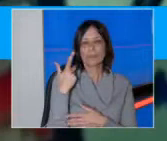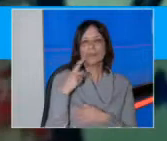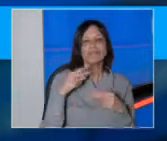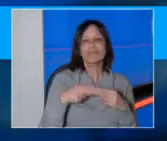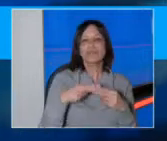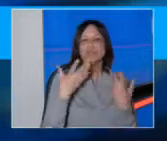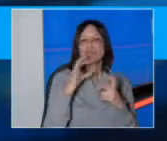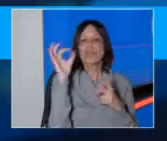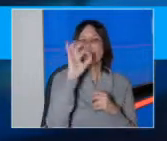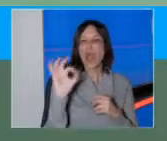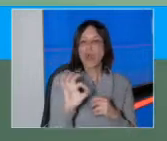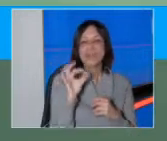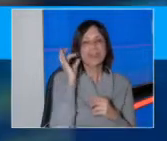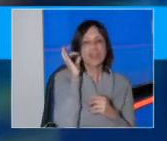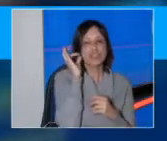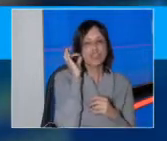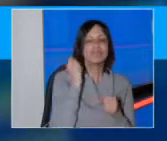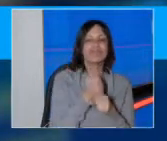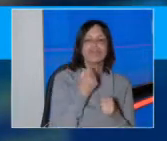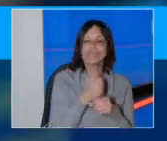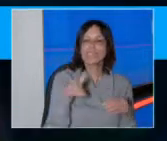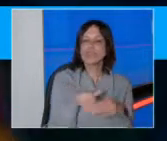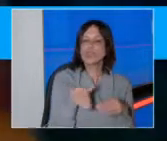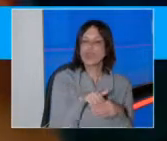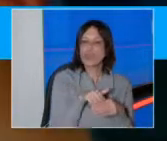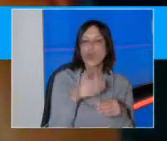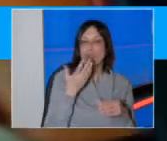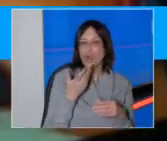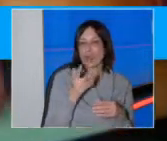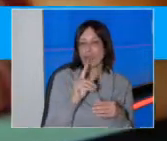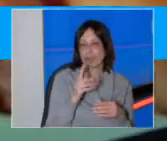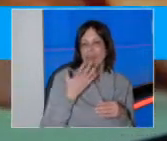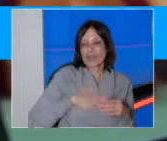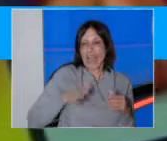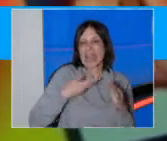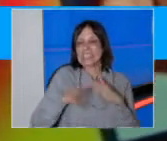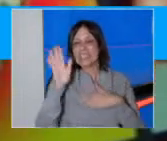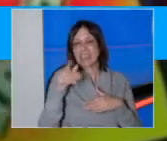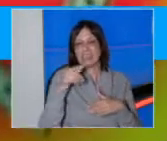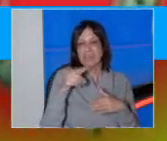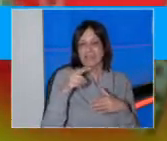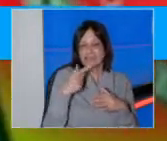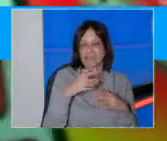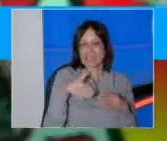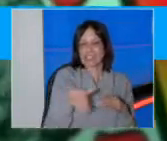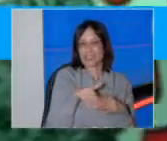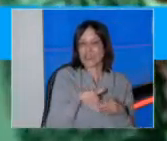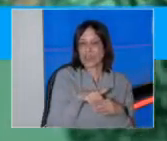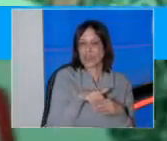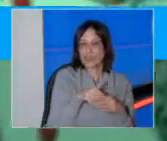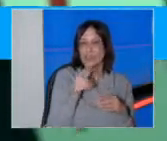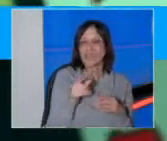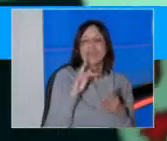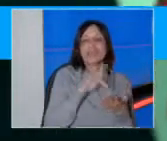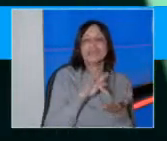שקרוב ל-80% מהנשים שעסקו בזנות, הביאו רצון לצאת ממעגל הזנות,